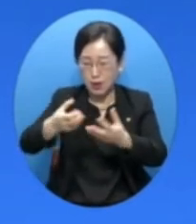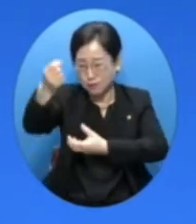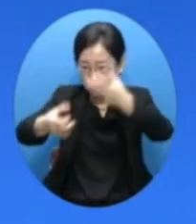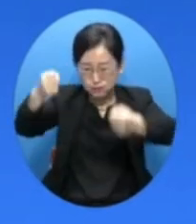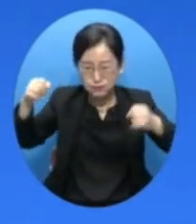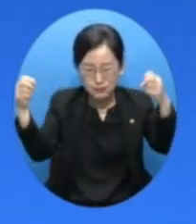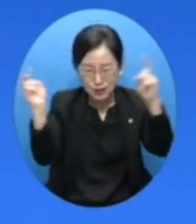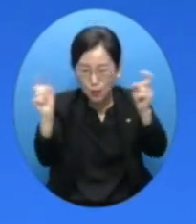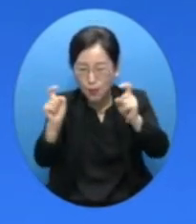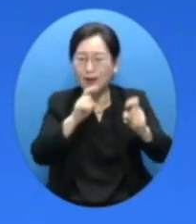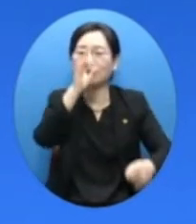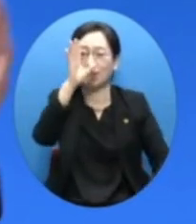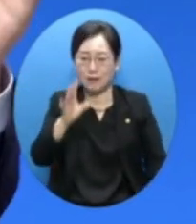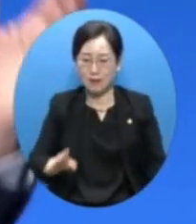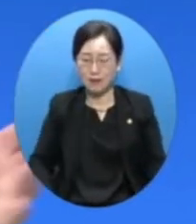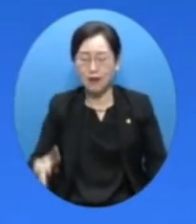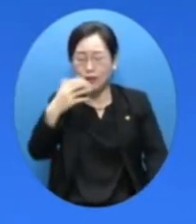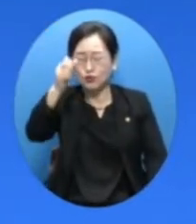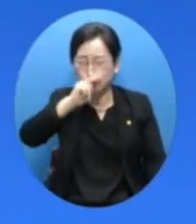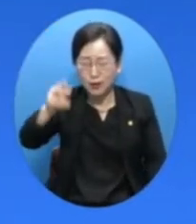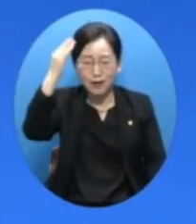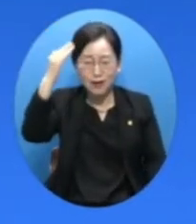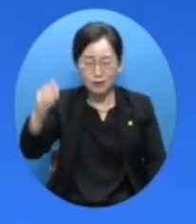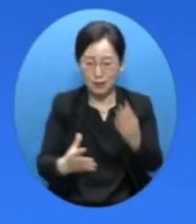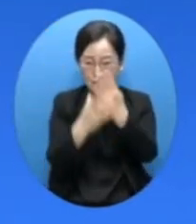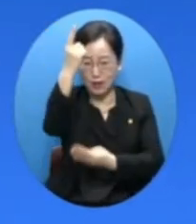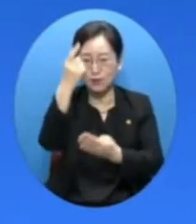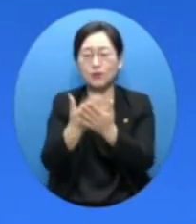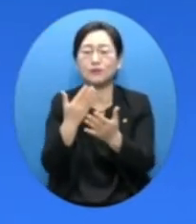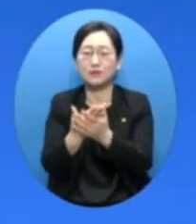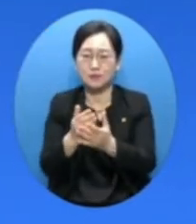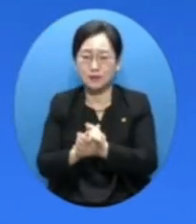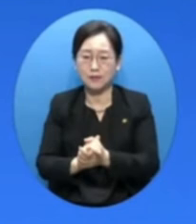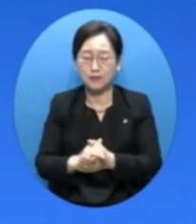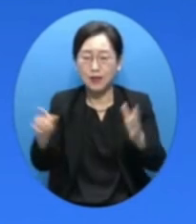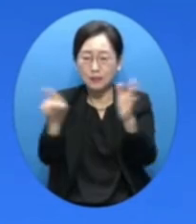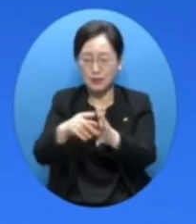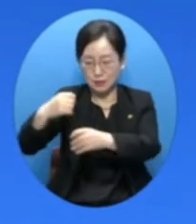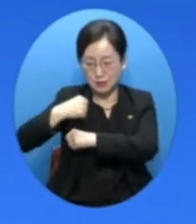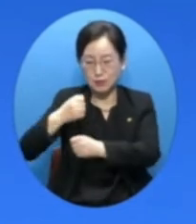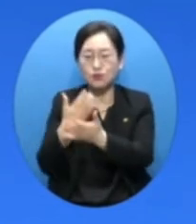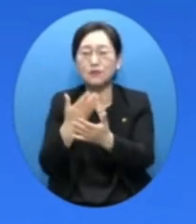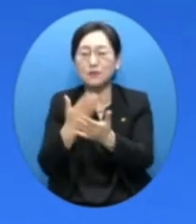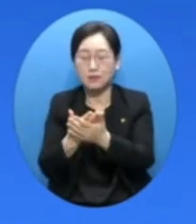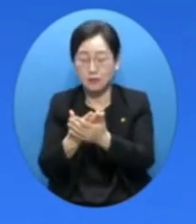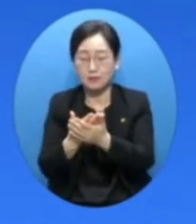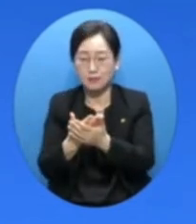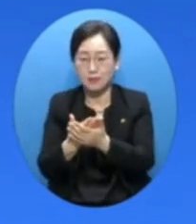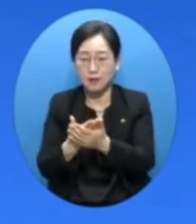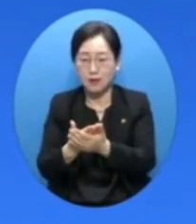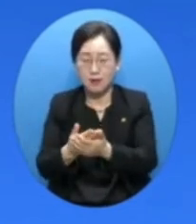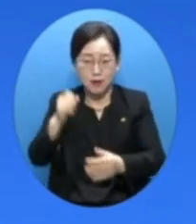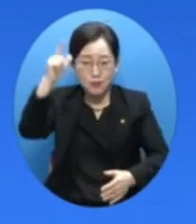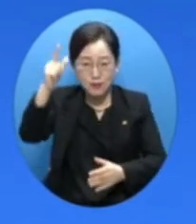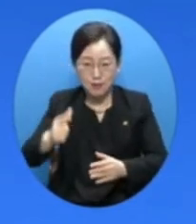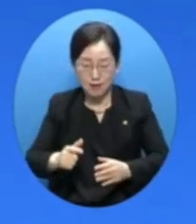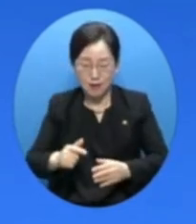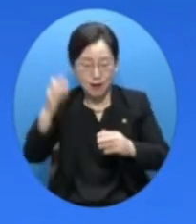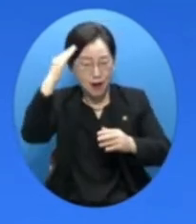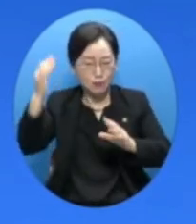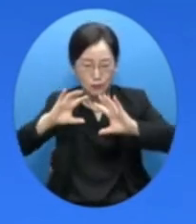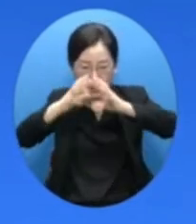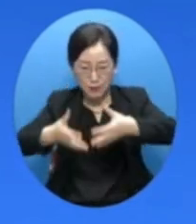일이 없어야 될 것입니다. 주여, 우리 대한민국이 하나가 되게 하여 주시고 믿음을 지켜야 하여 주시옵시고 위대한 대한민국을 건설하게